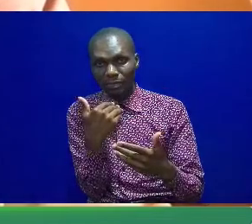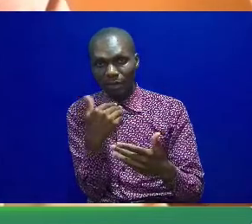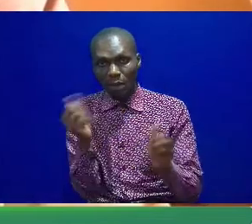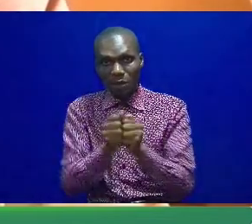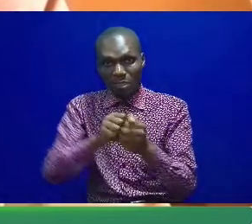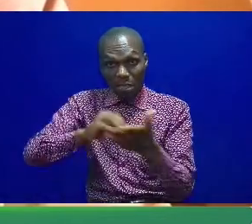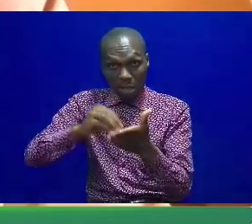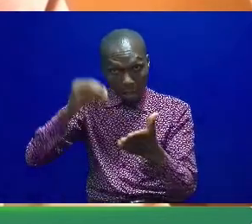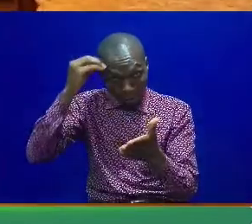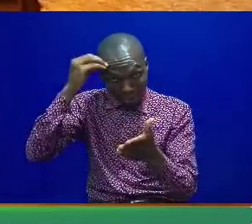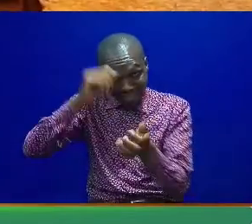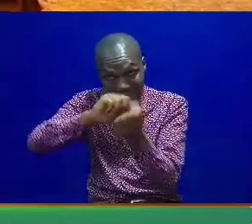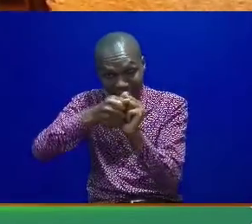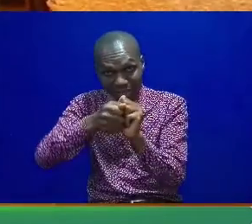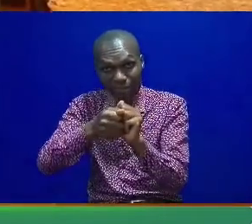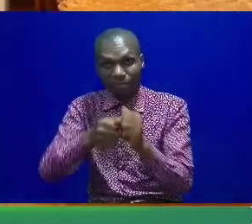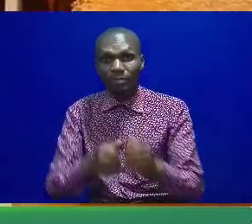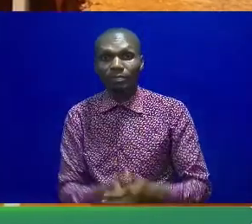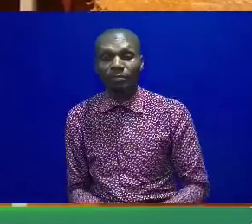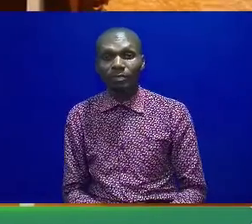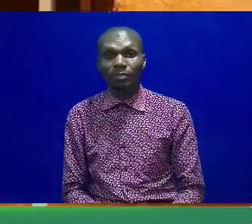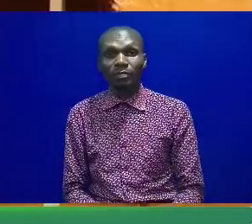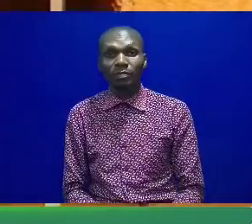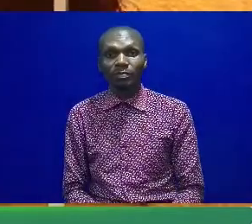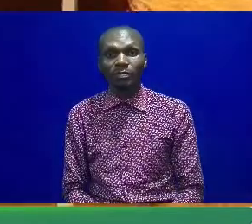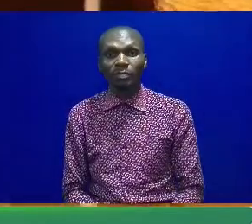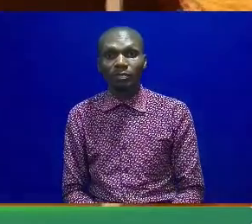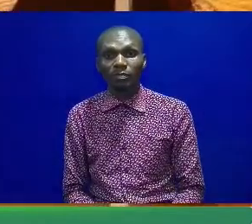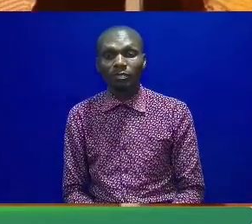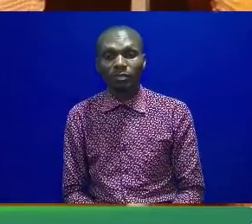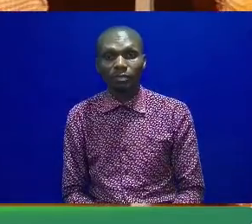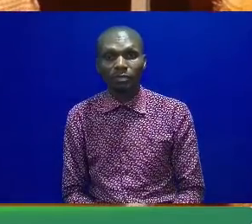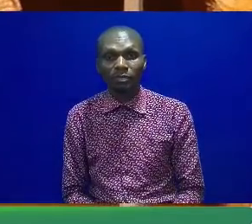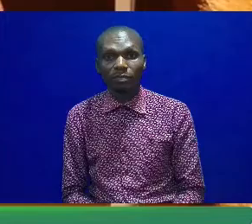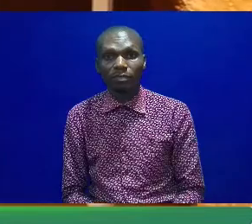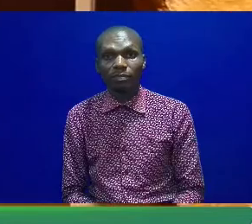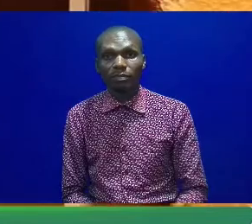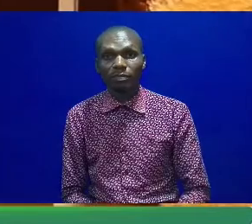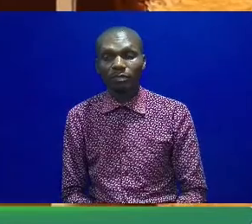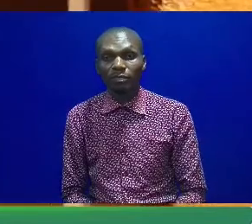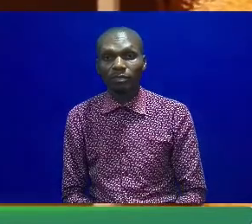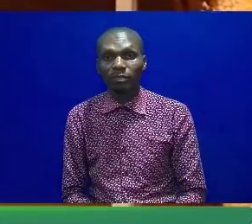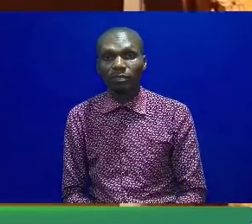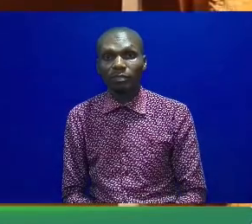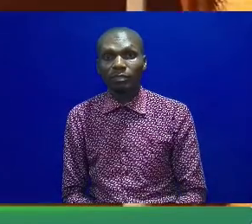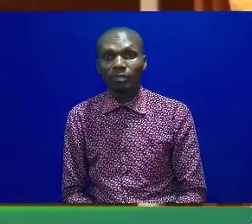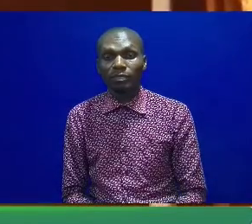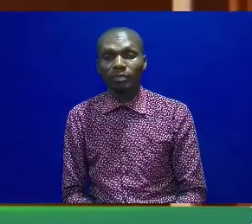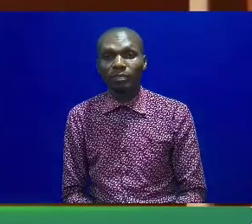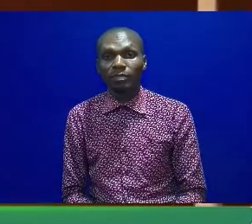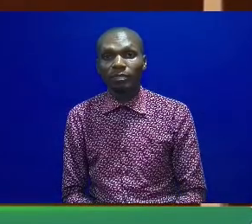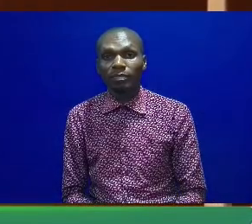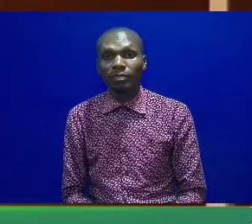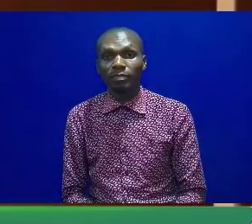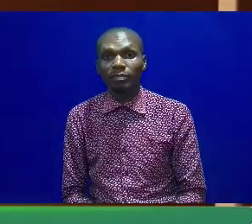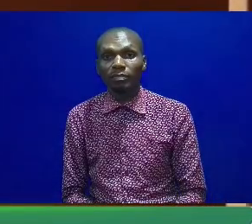reform. Kurua sechiabi sichianat, chigotoka imeyomochi Onyamira, jinko